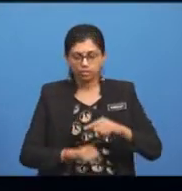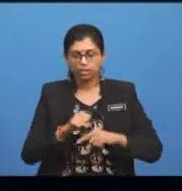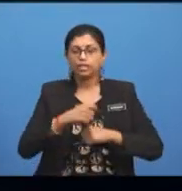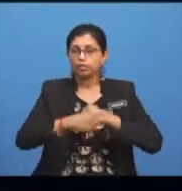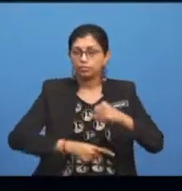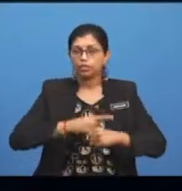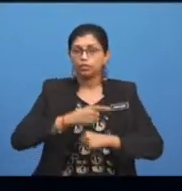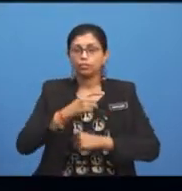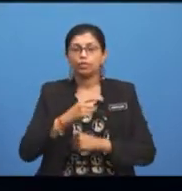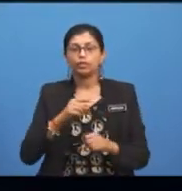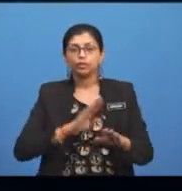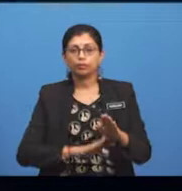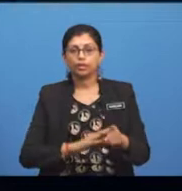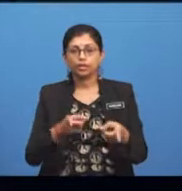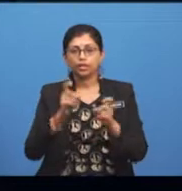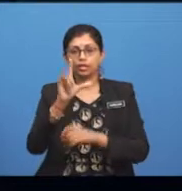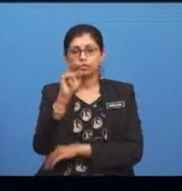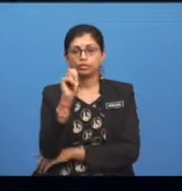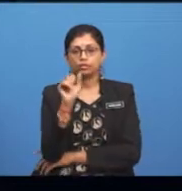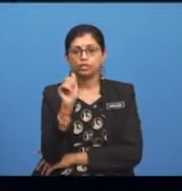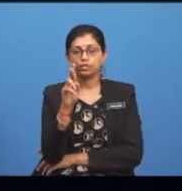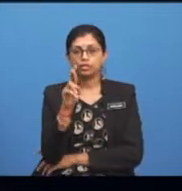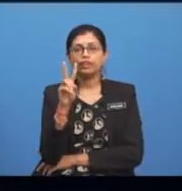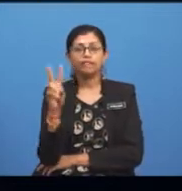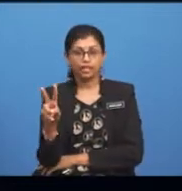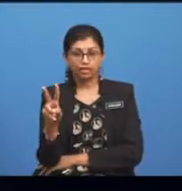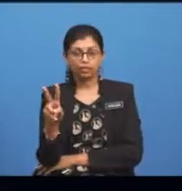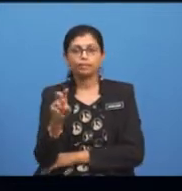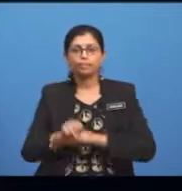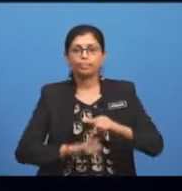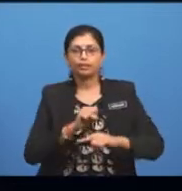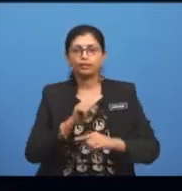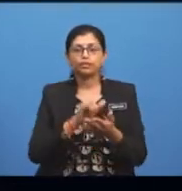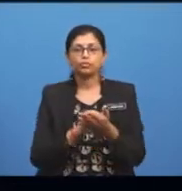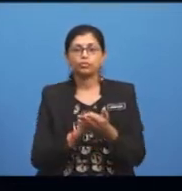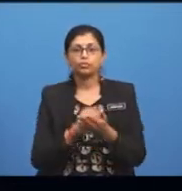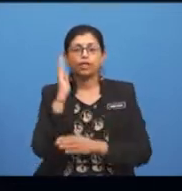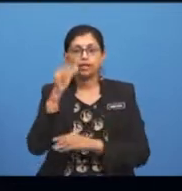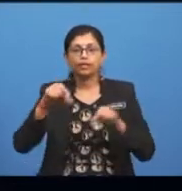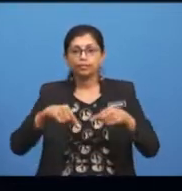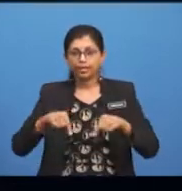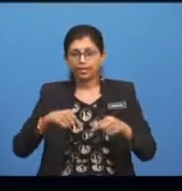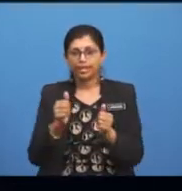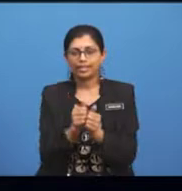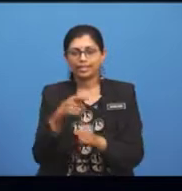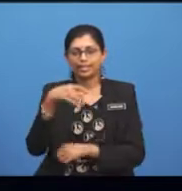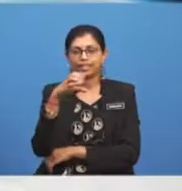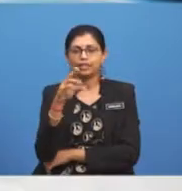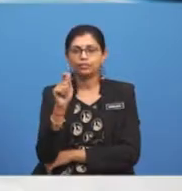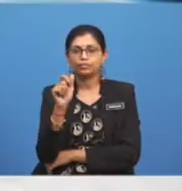laju linear V, satelit itu akan bergerak dengan pecutan memusat yang